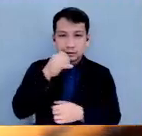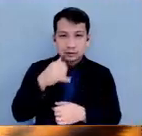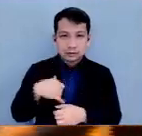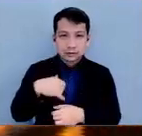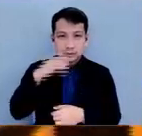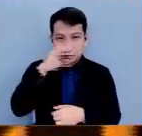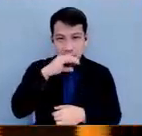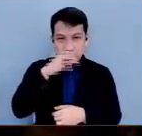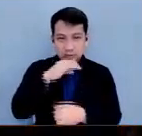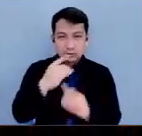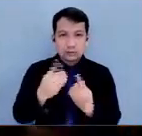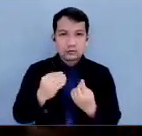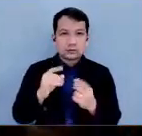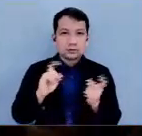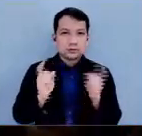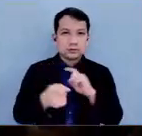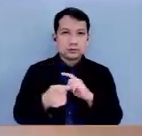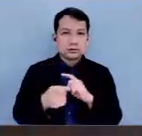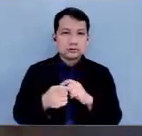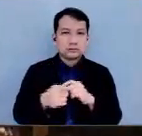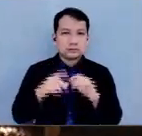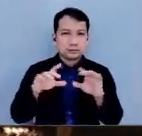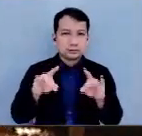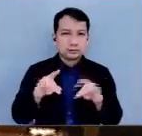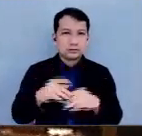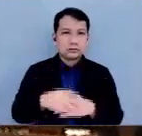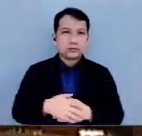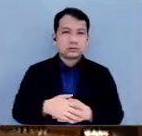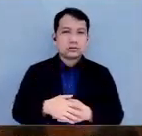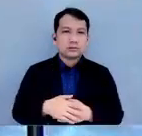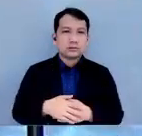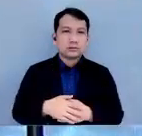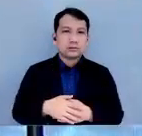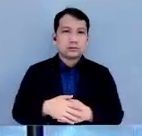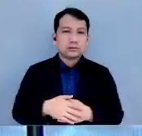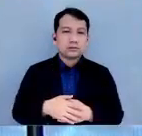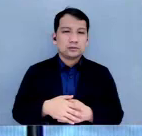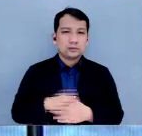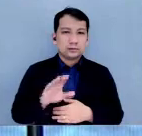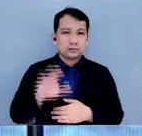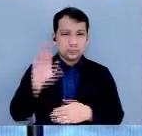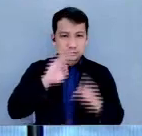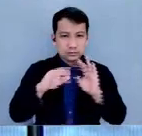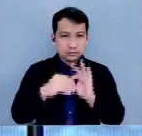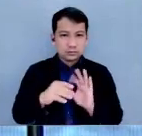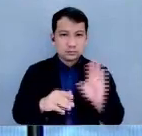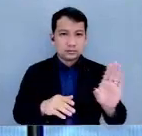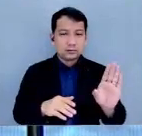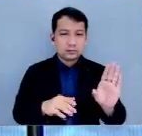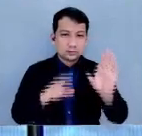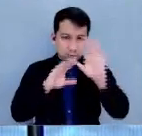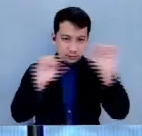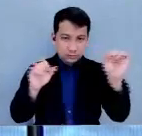City, tila lumambot si Duterte. Wala ko yung problema kang presidente